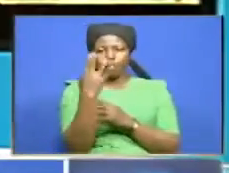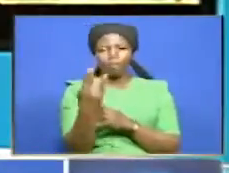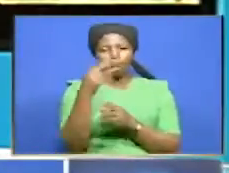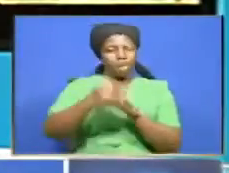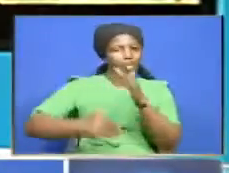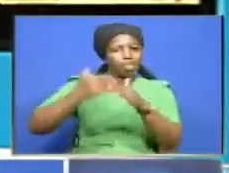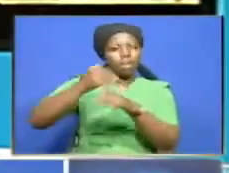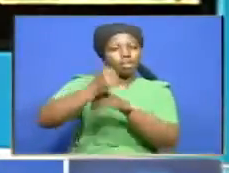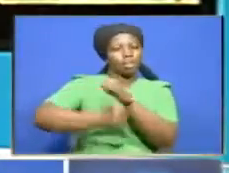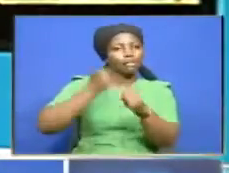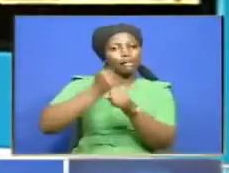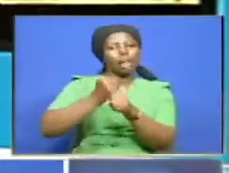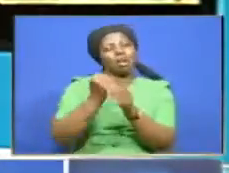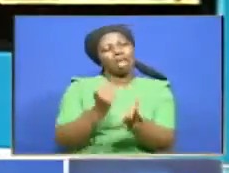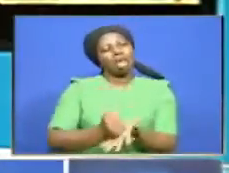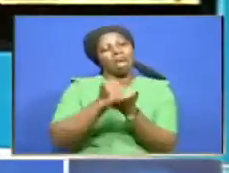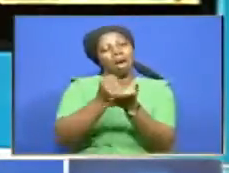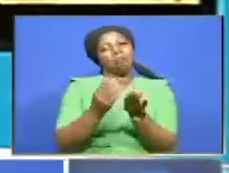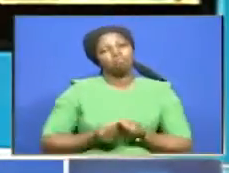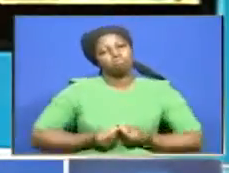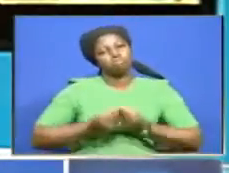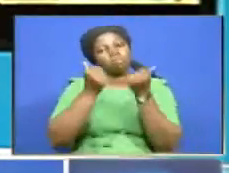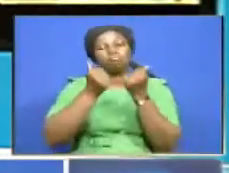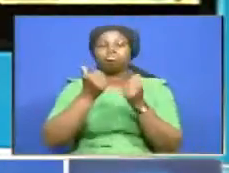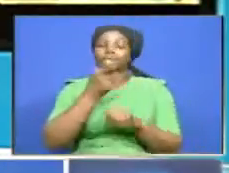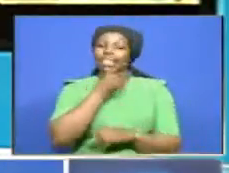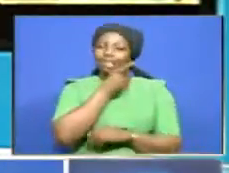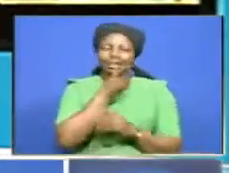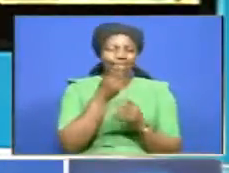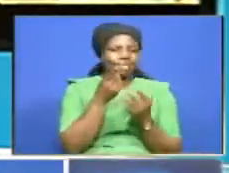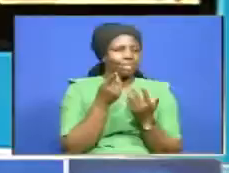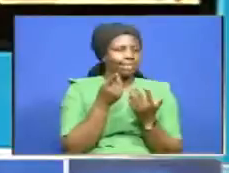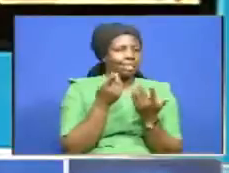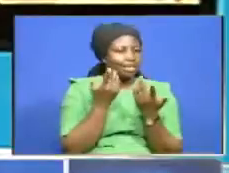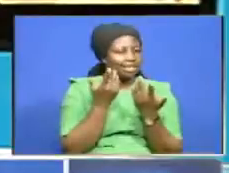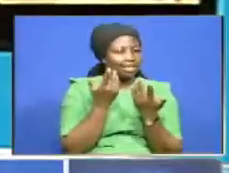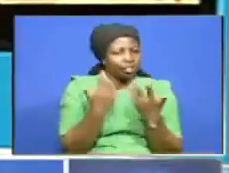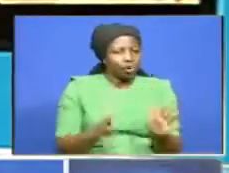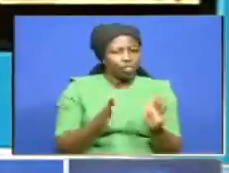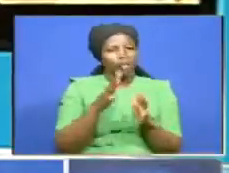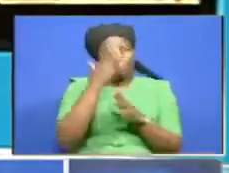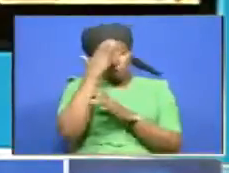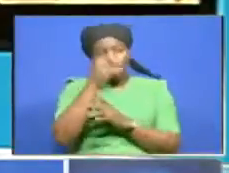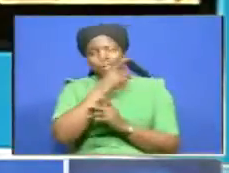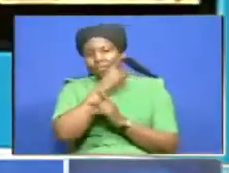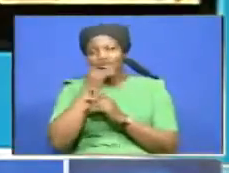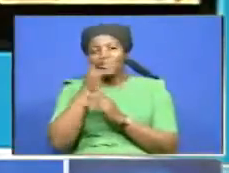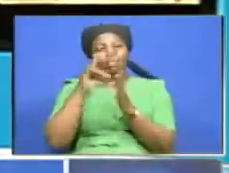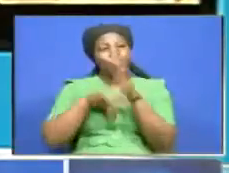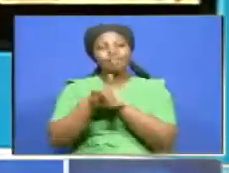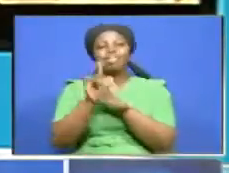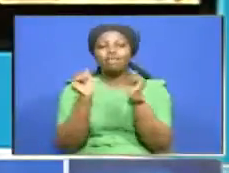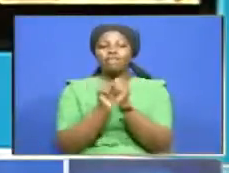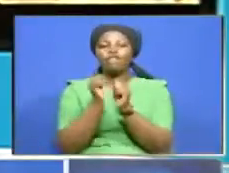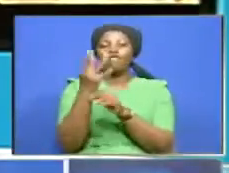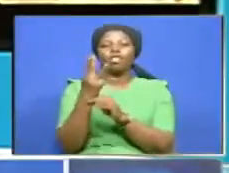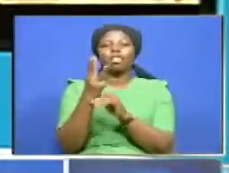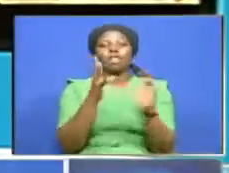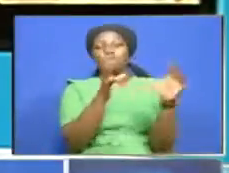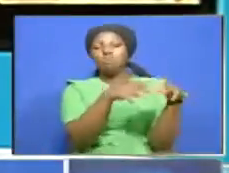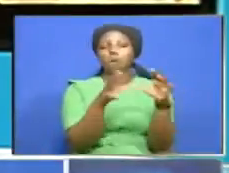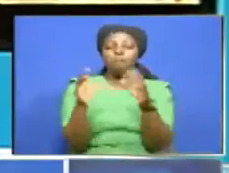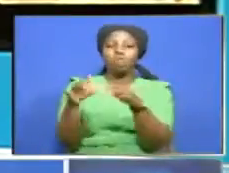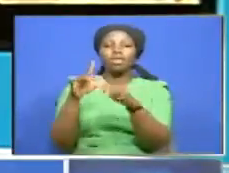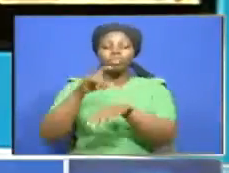mwakani itasaidia kukabiliana na hasara zinazosababishwa na hali ya ukame miongoni mwa jamii 14 wakati wa